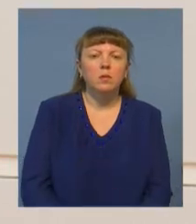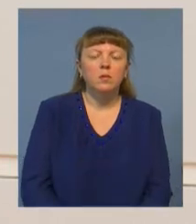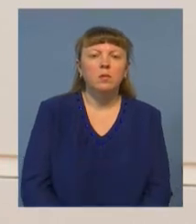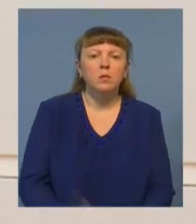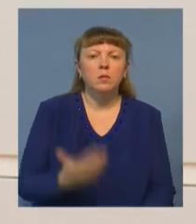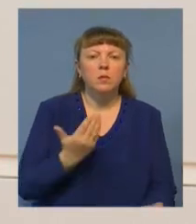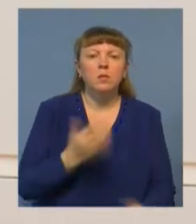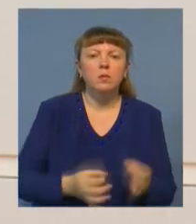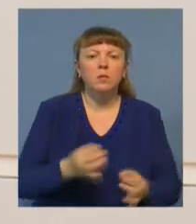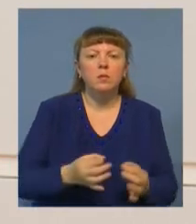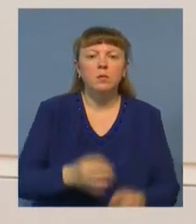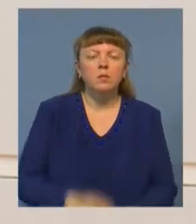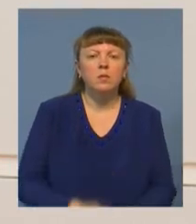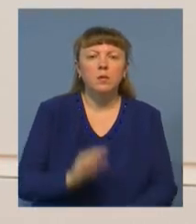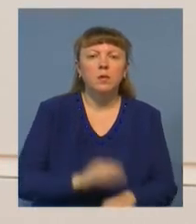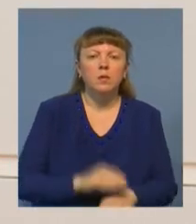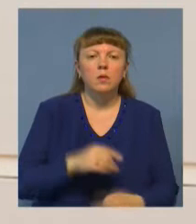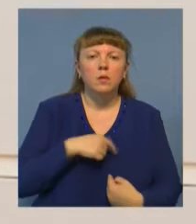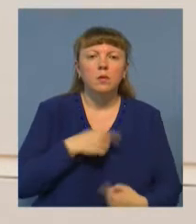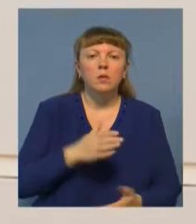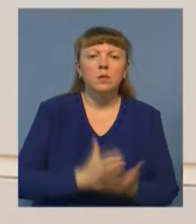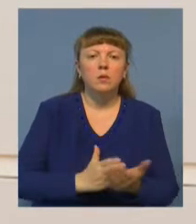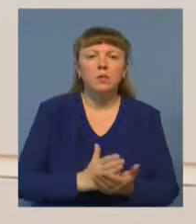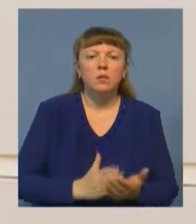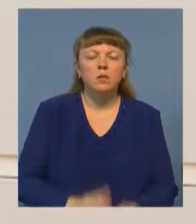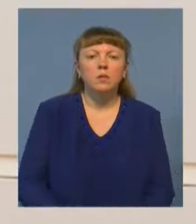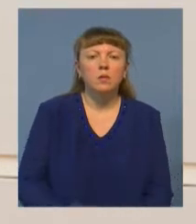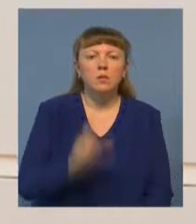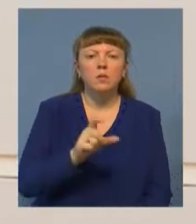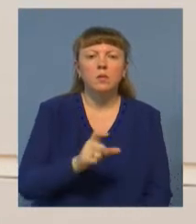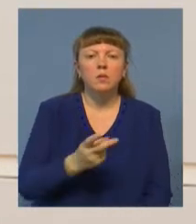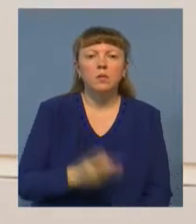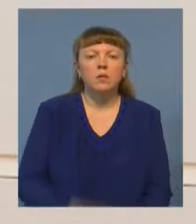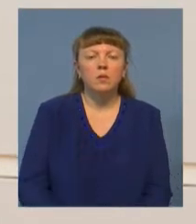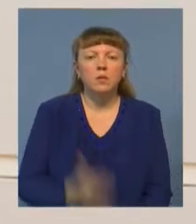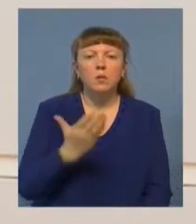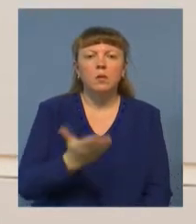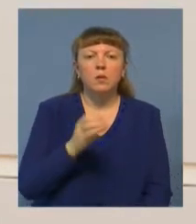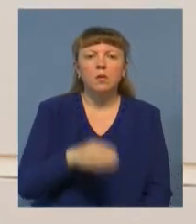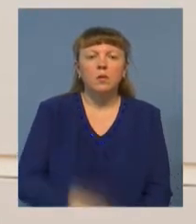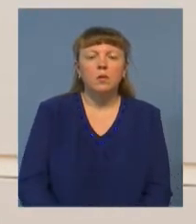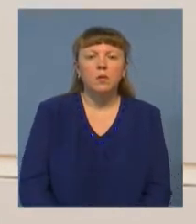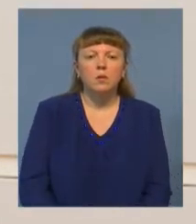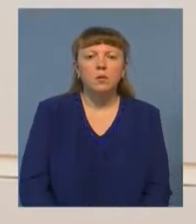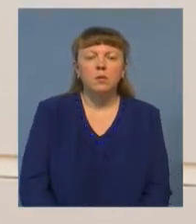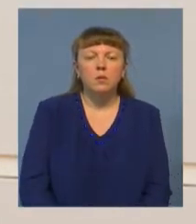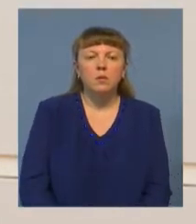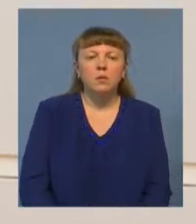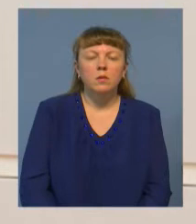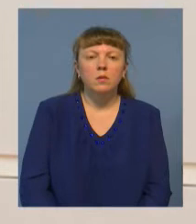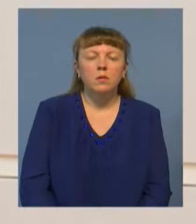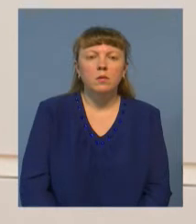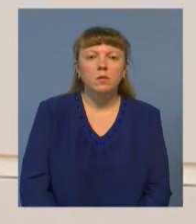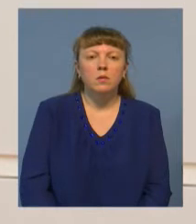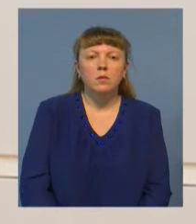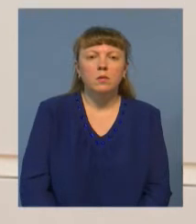До обращения заявления в суд об установлении факта трудового стажа гражданам необходимо обратиться в департамент. Но в каких случаях обращаются с